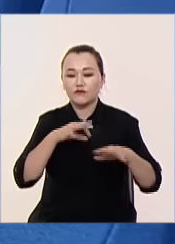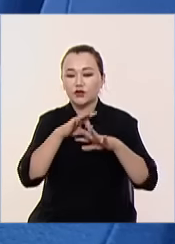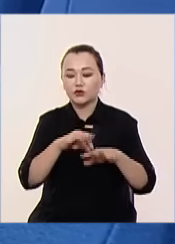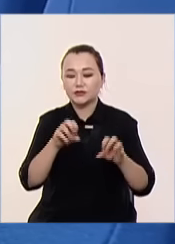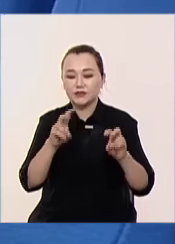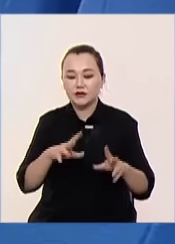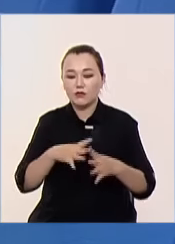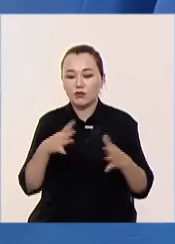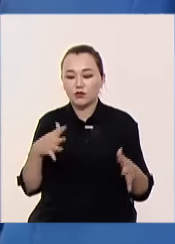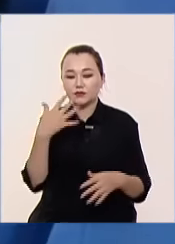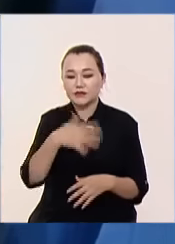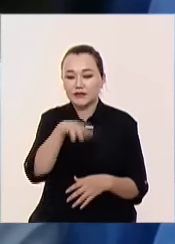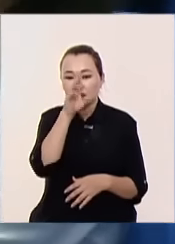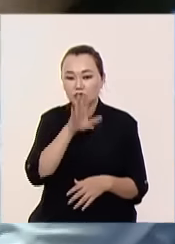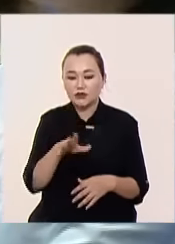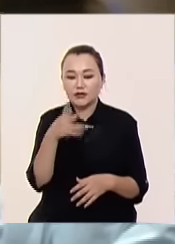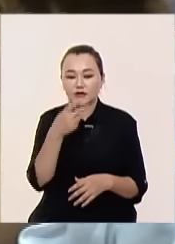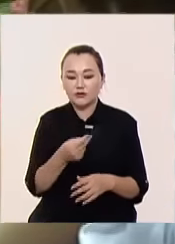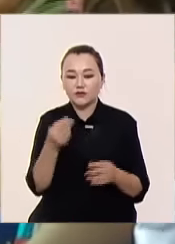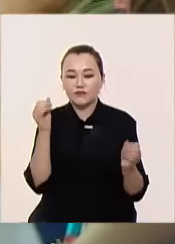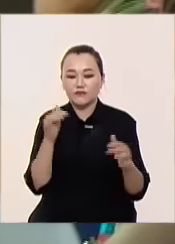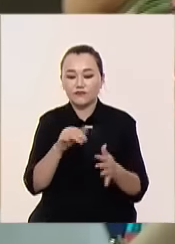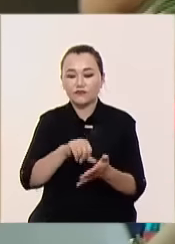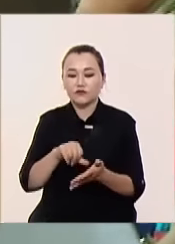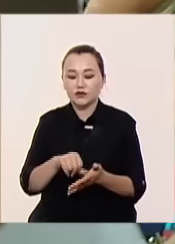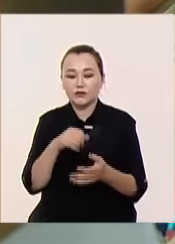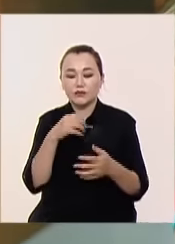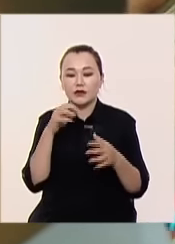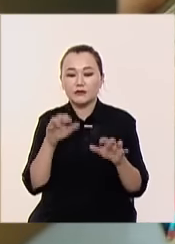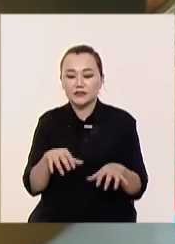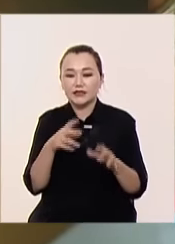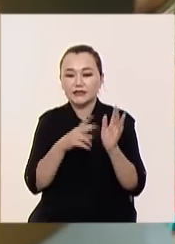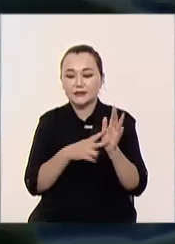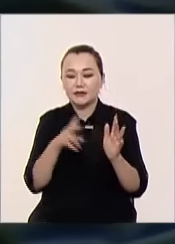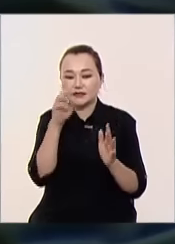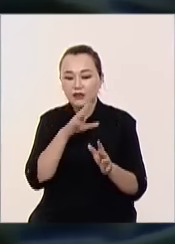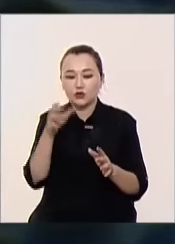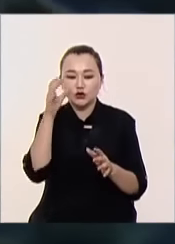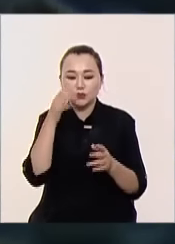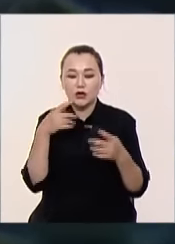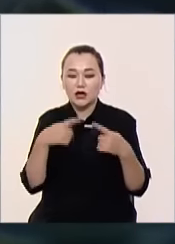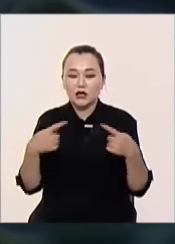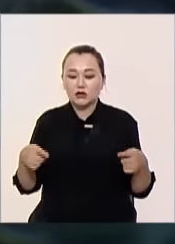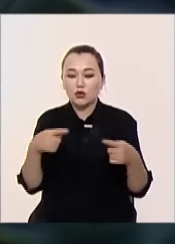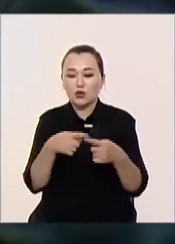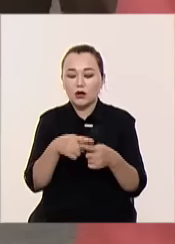более 50 государств. На трехдневном форуме выступят представители 7 стран и ученые из разных уголков